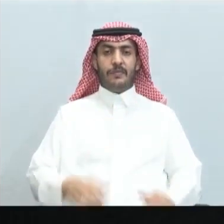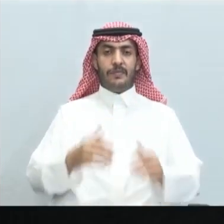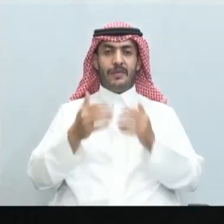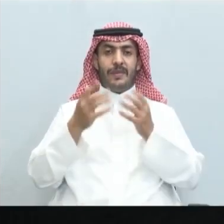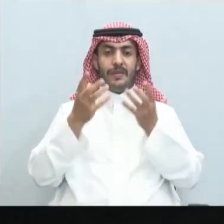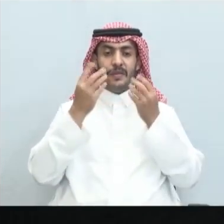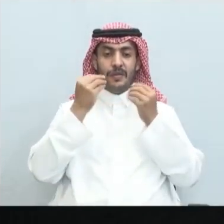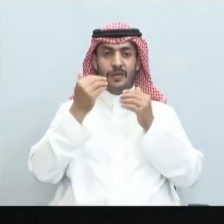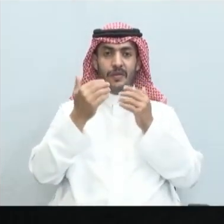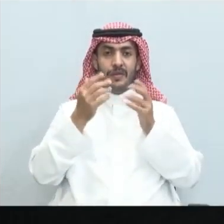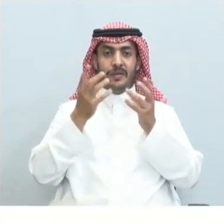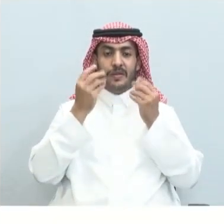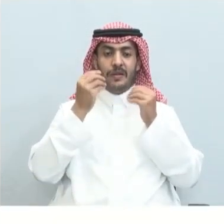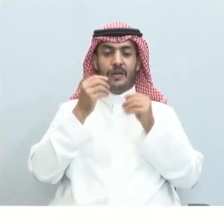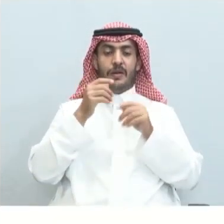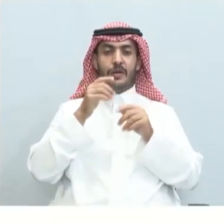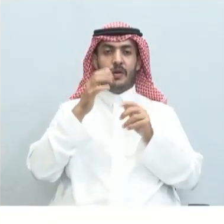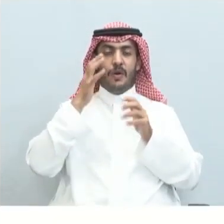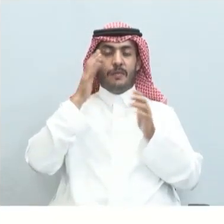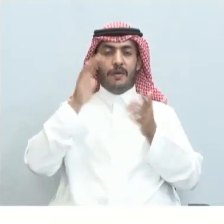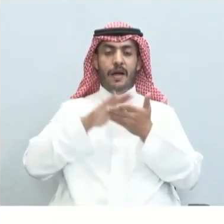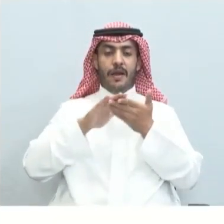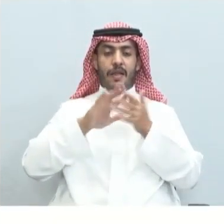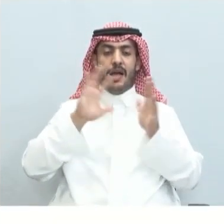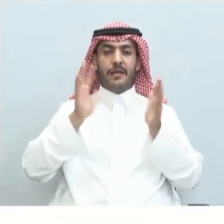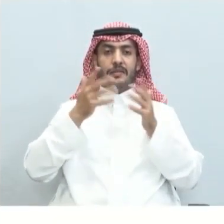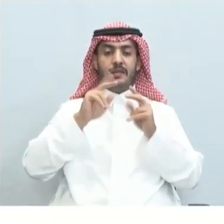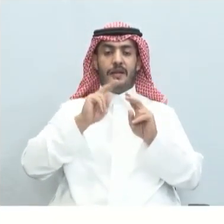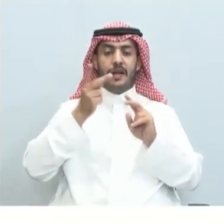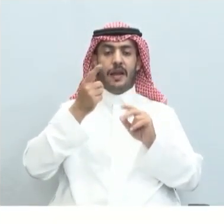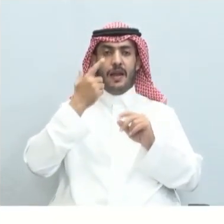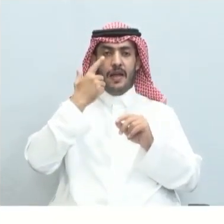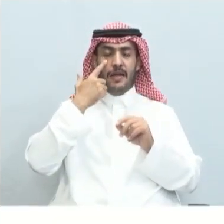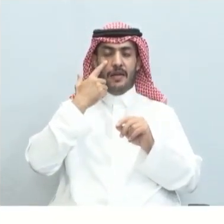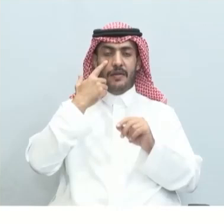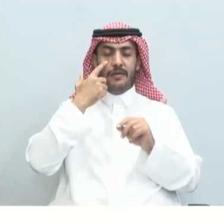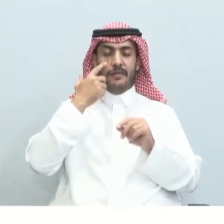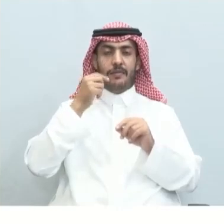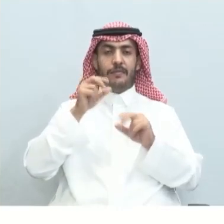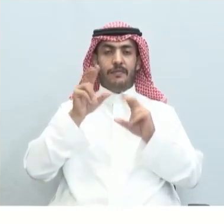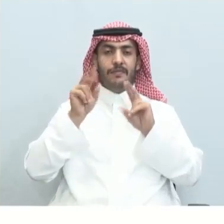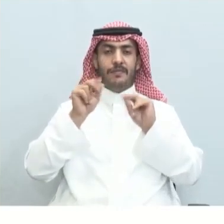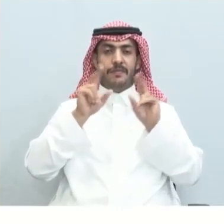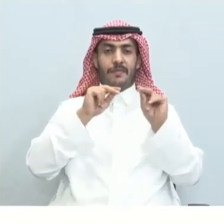يدرس علماء الارض اشياء غير حيه